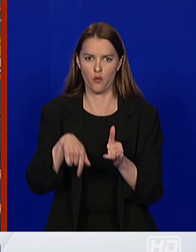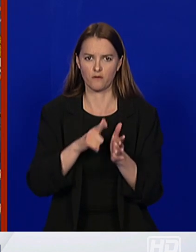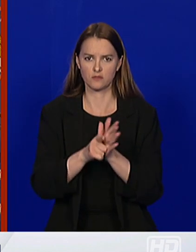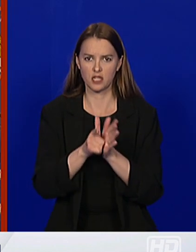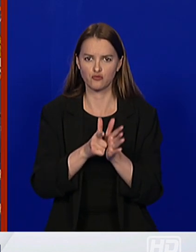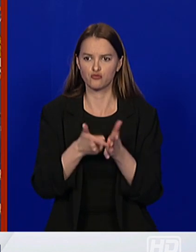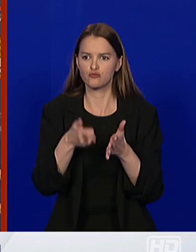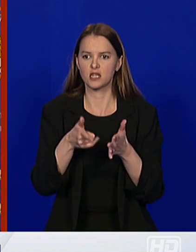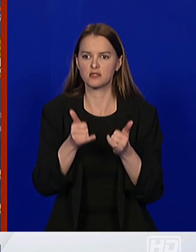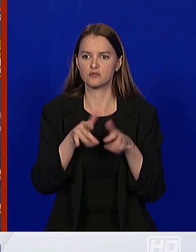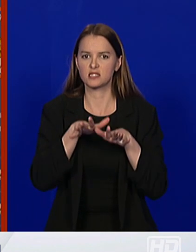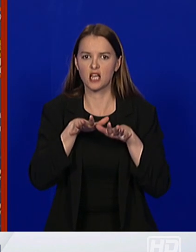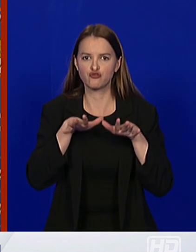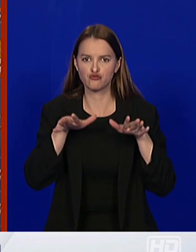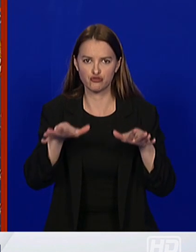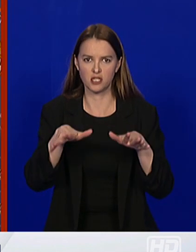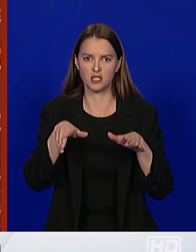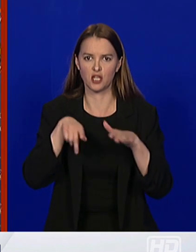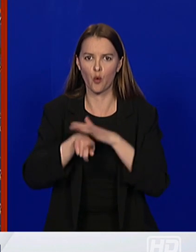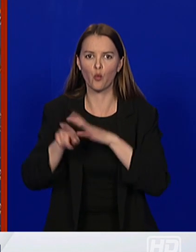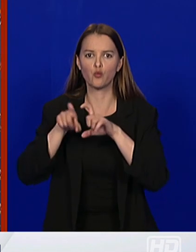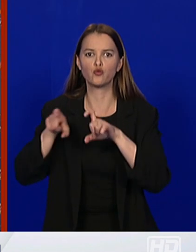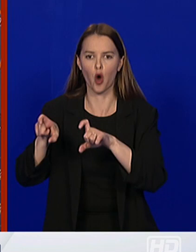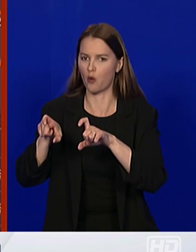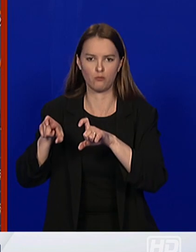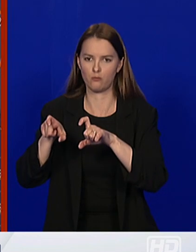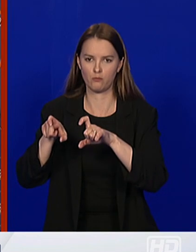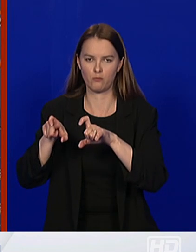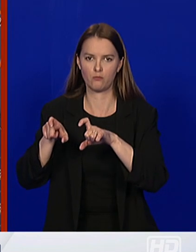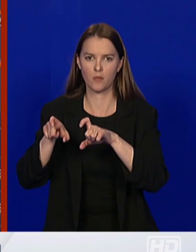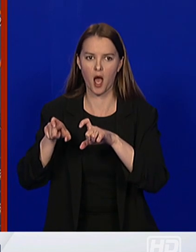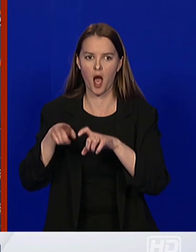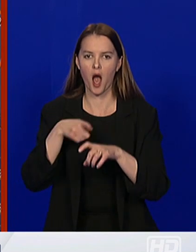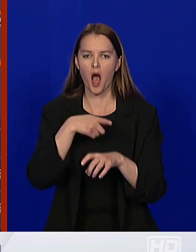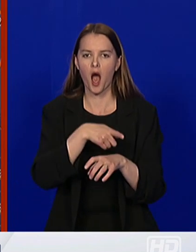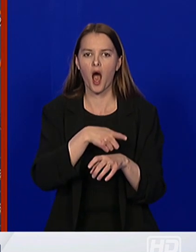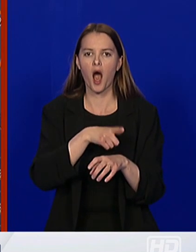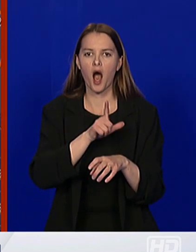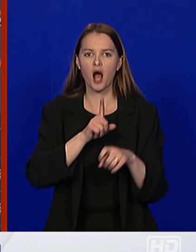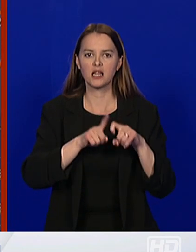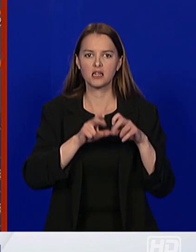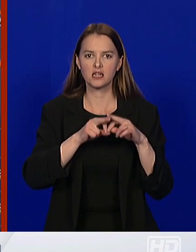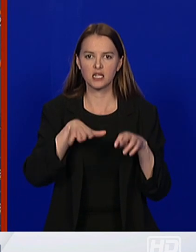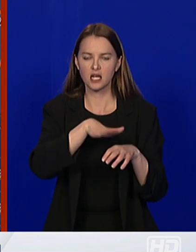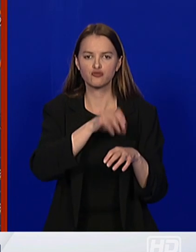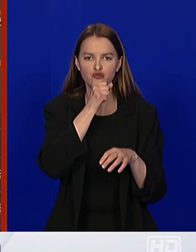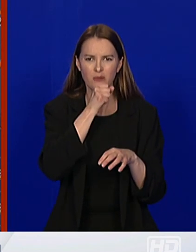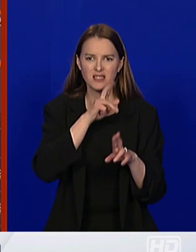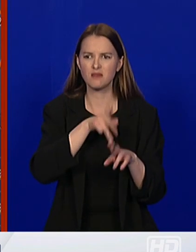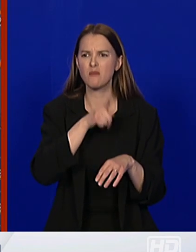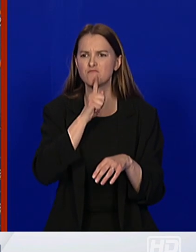bolest proširi u dom. Zbog toga što u Ličko-senjskoj županiji, koja, kao što znate, ima mali broj stanovnika,